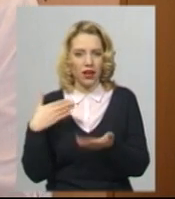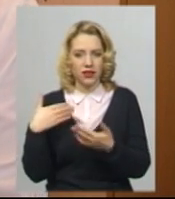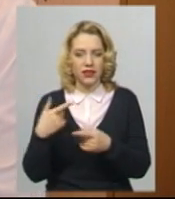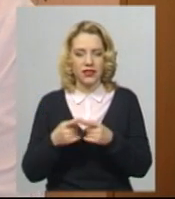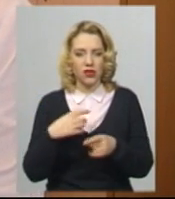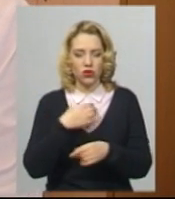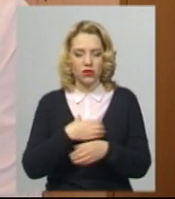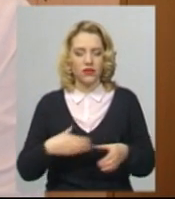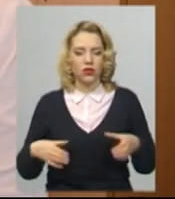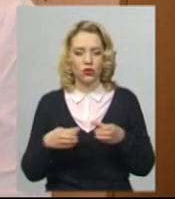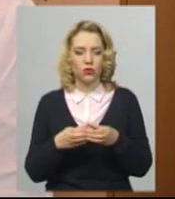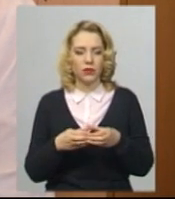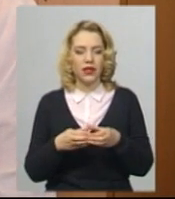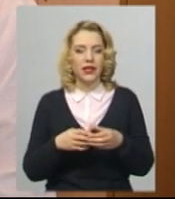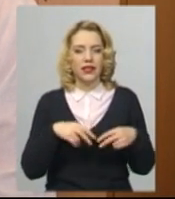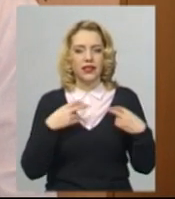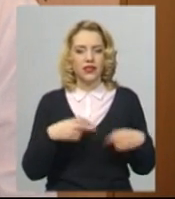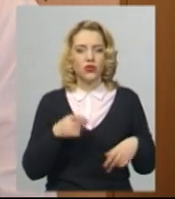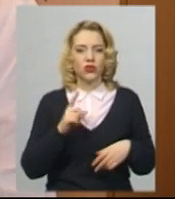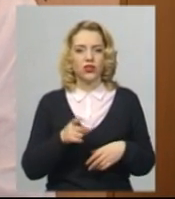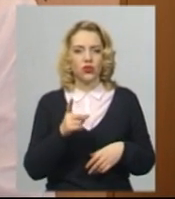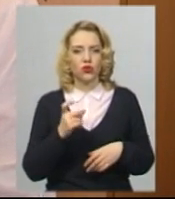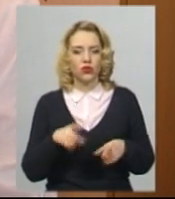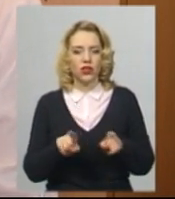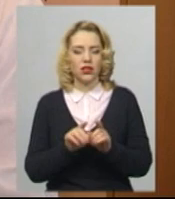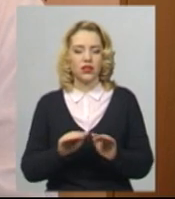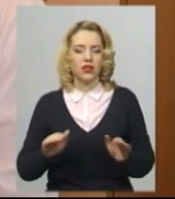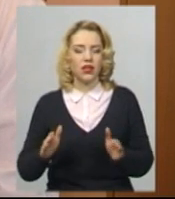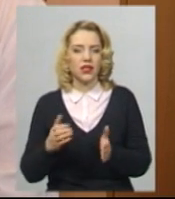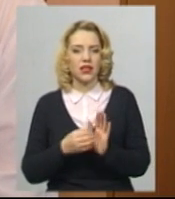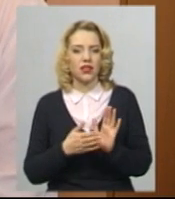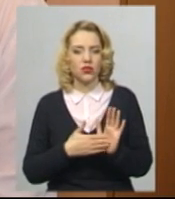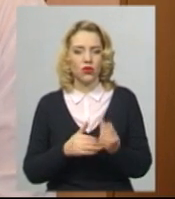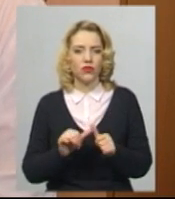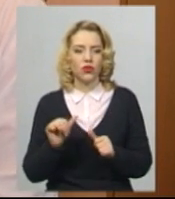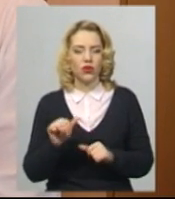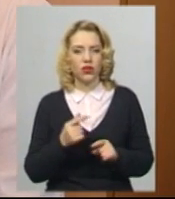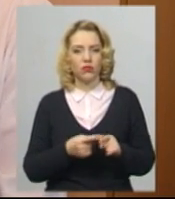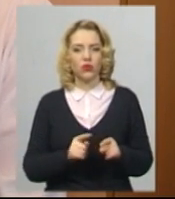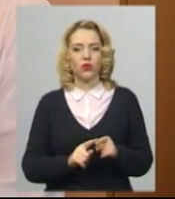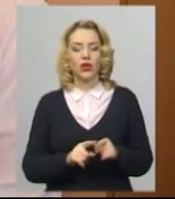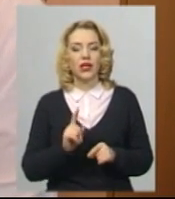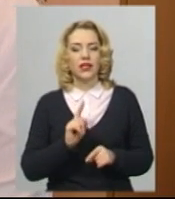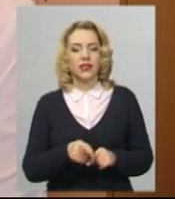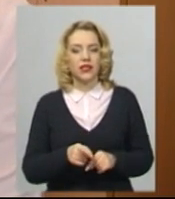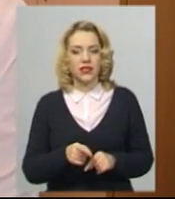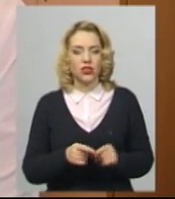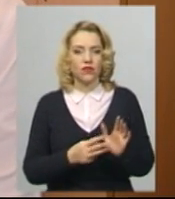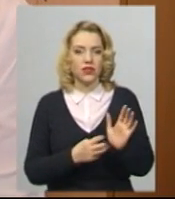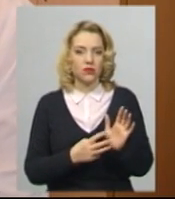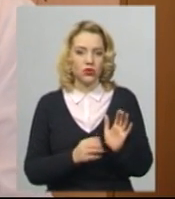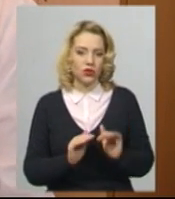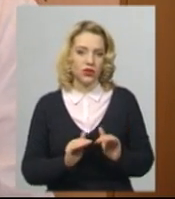ризику – контакти. 1100 таких дітей в нас зареєстровано. Крім того, біля 1800